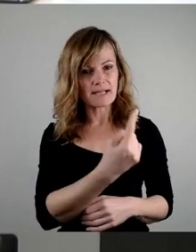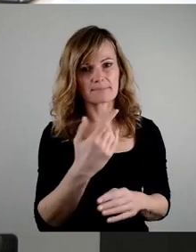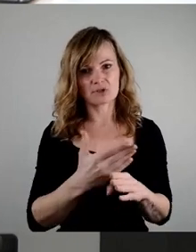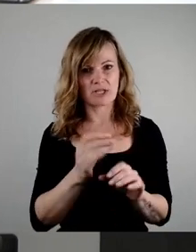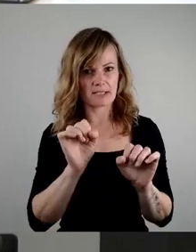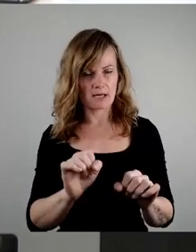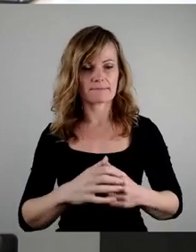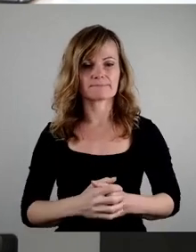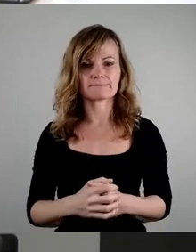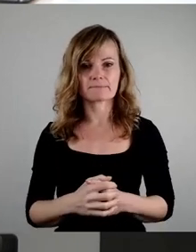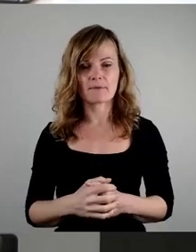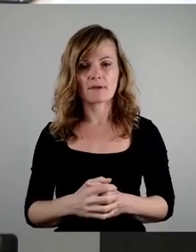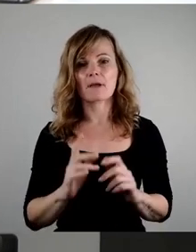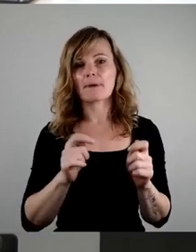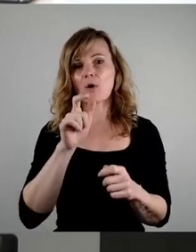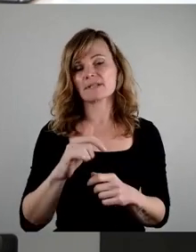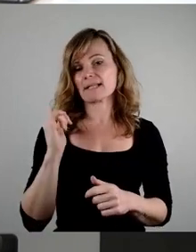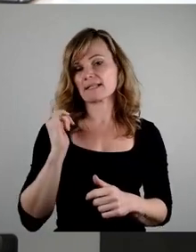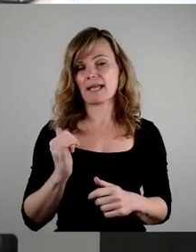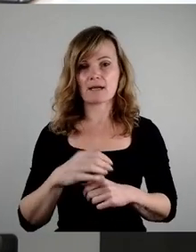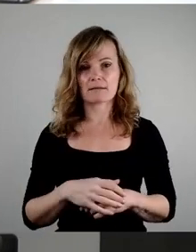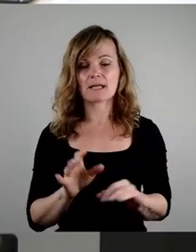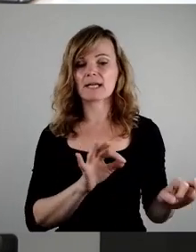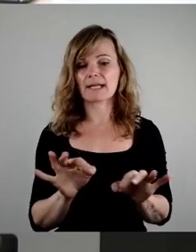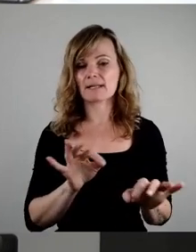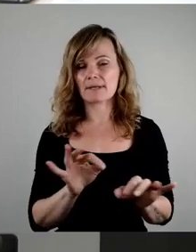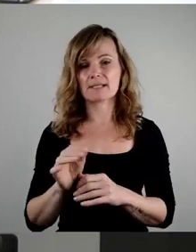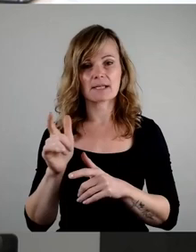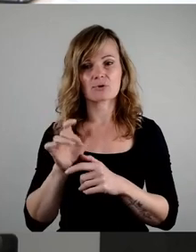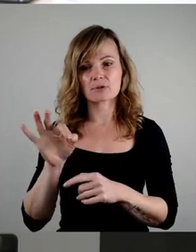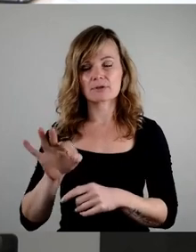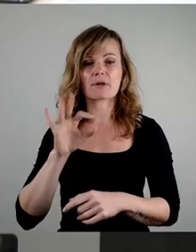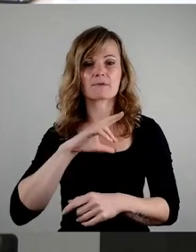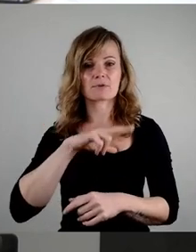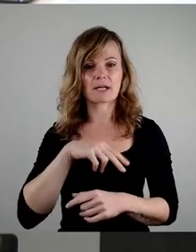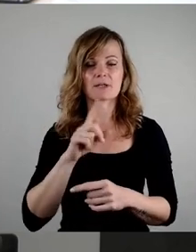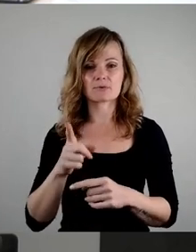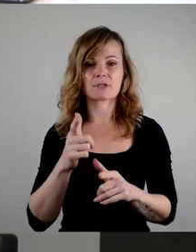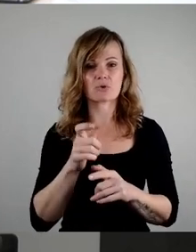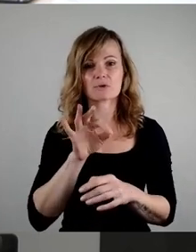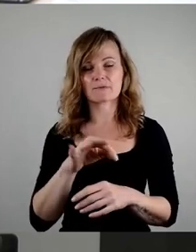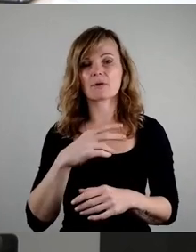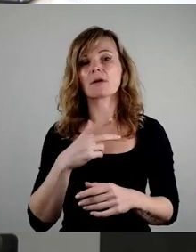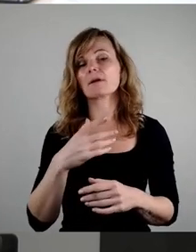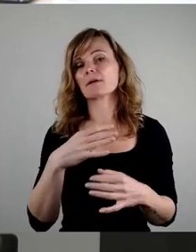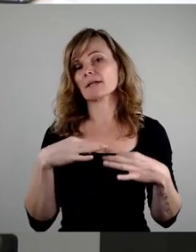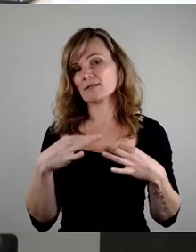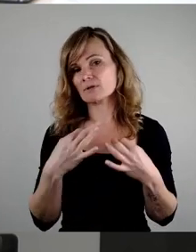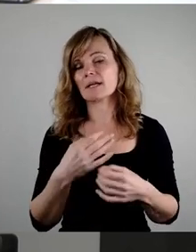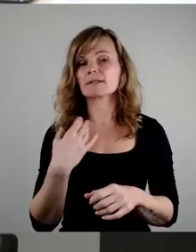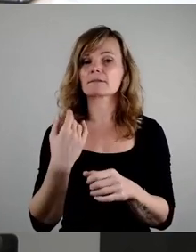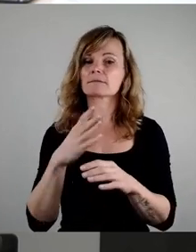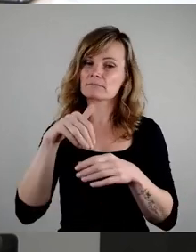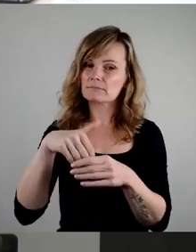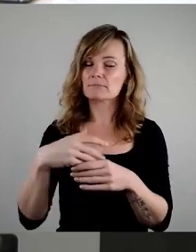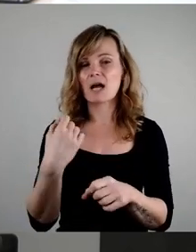Der beauftragte Träger soll regelmäßig im Ausschuss für Soziales und im Ausschuss für Gesundheit über die Arbeit, die Ziele und die